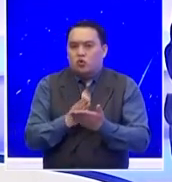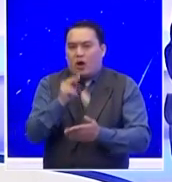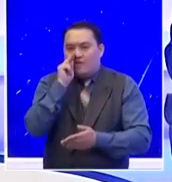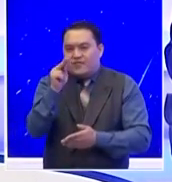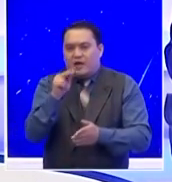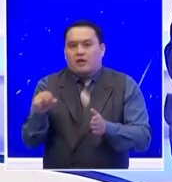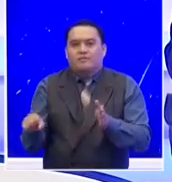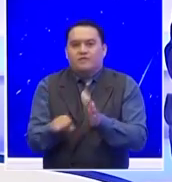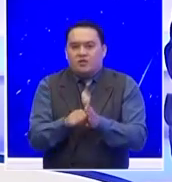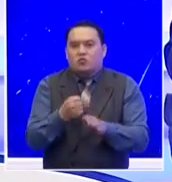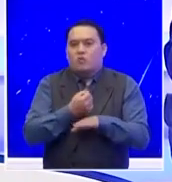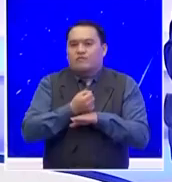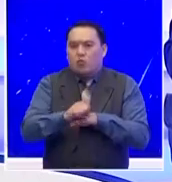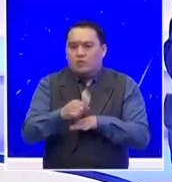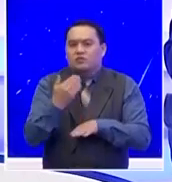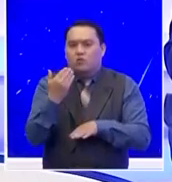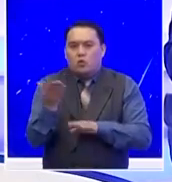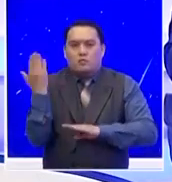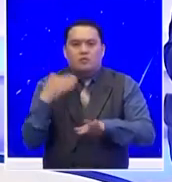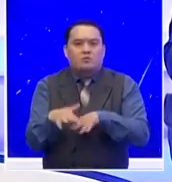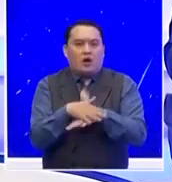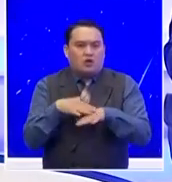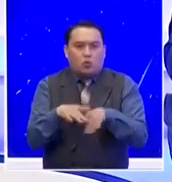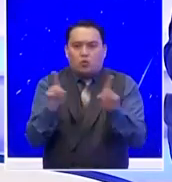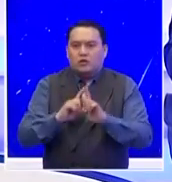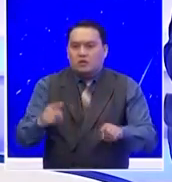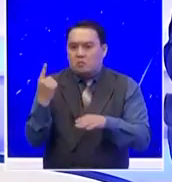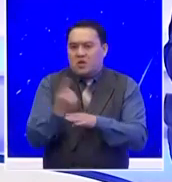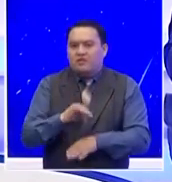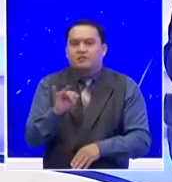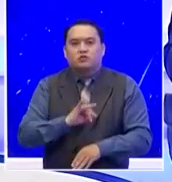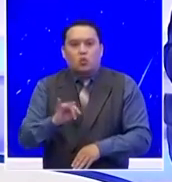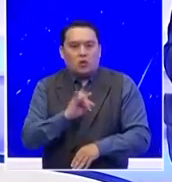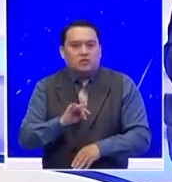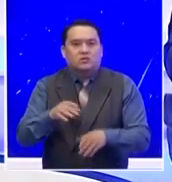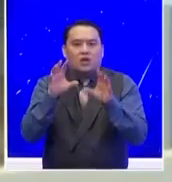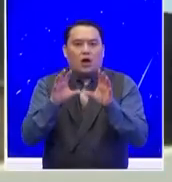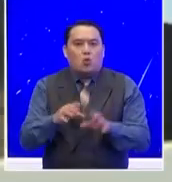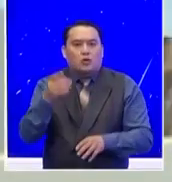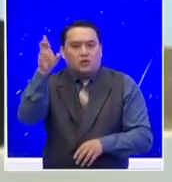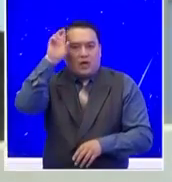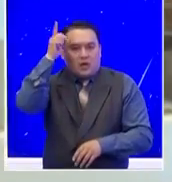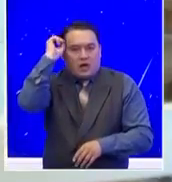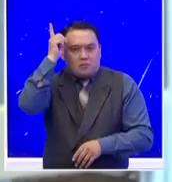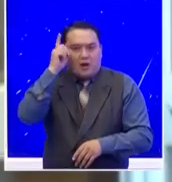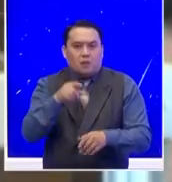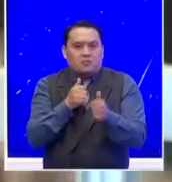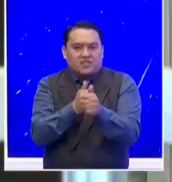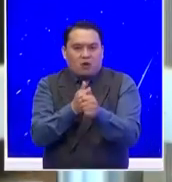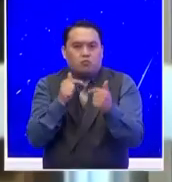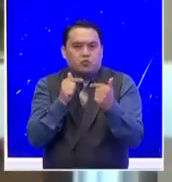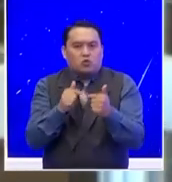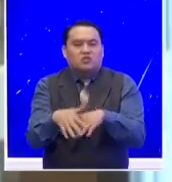и убийствах представителей оппозиции. Процесс называют уникальным и первым в истории. Законы Германии позволяют преследовать за преступления